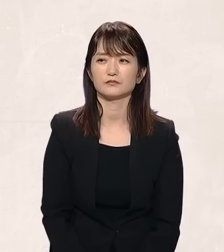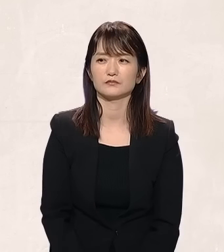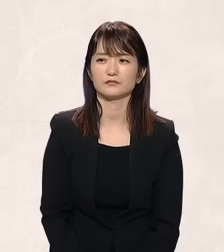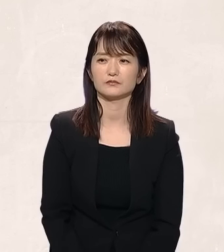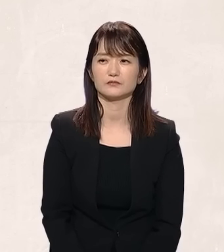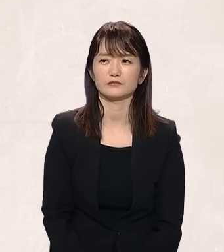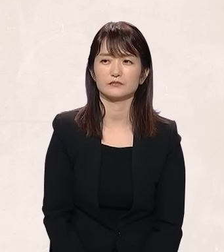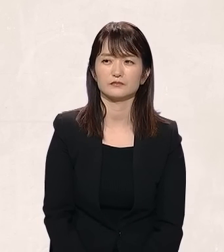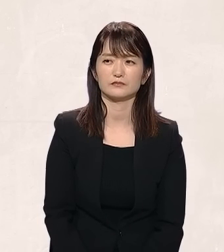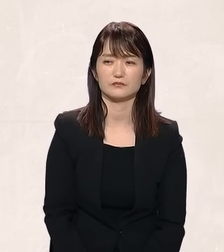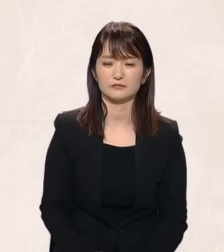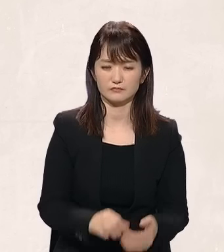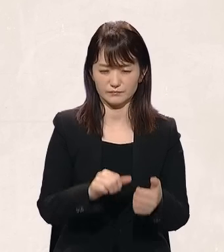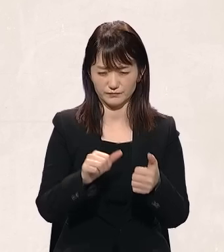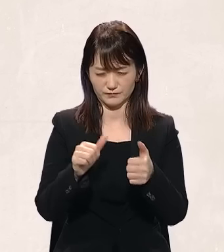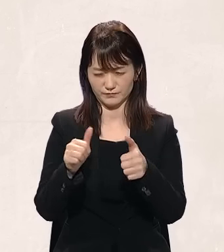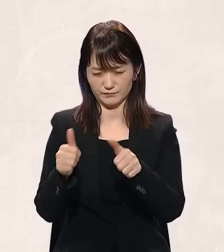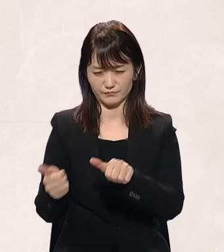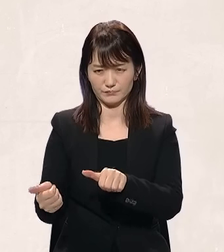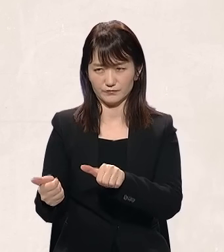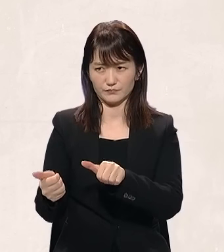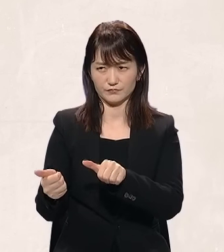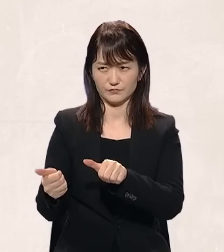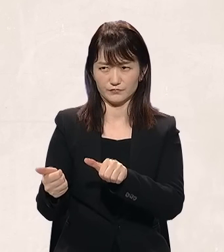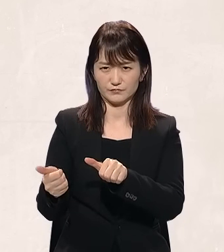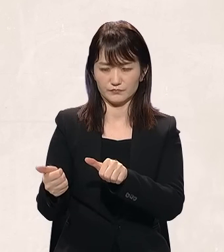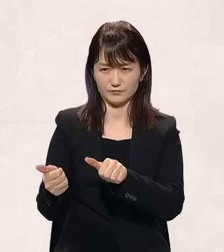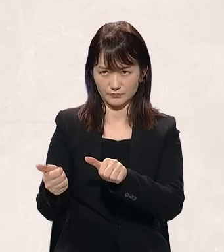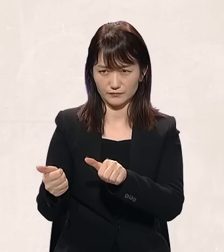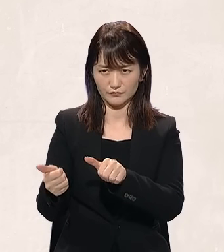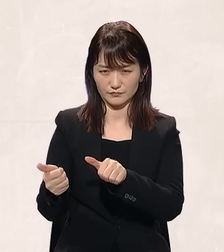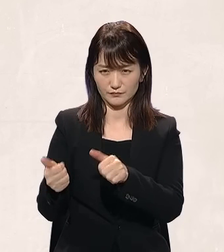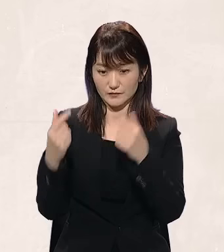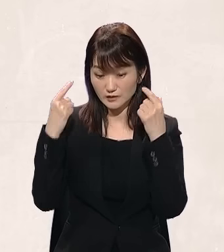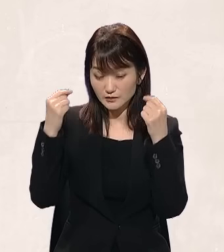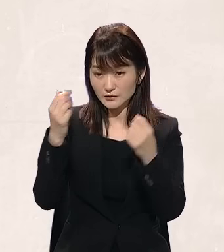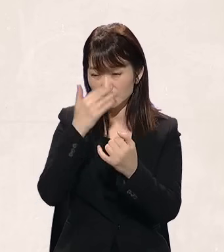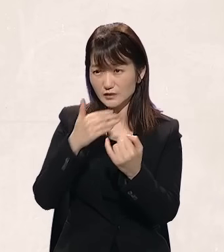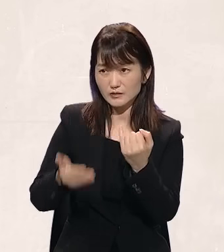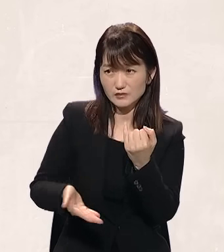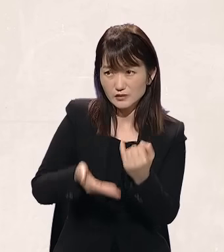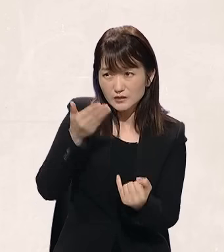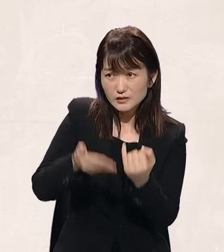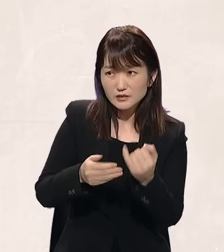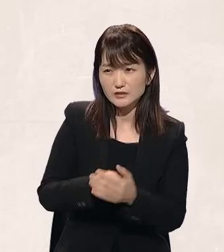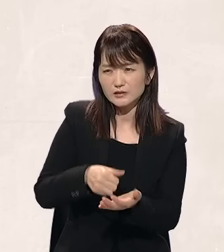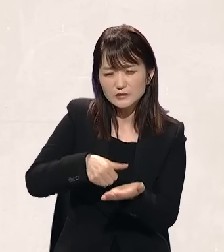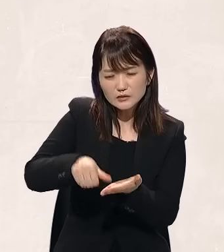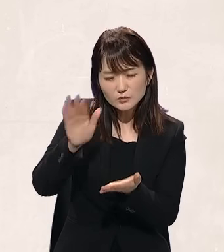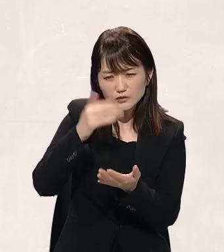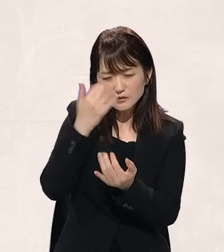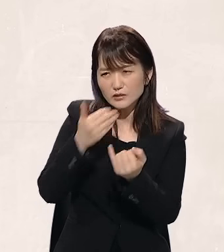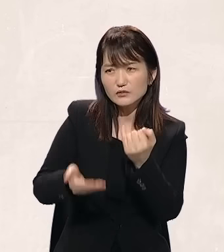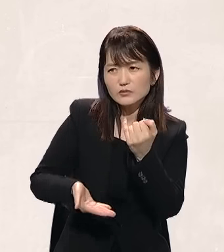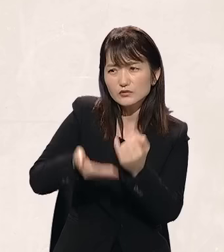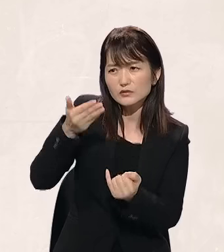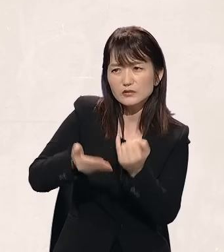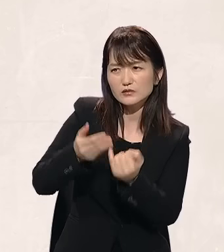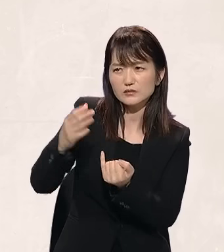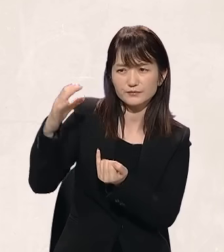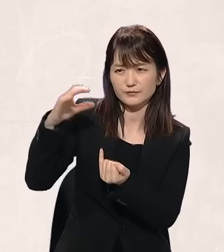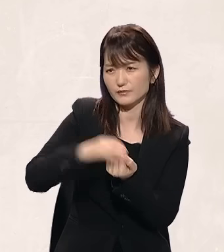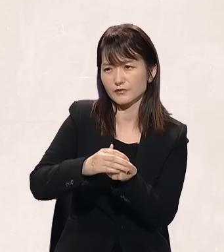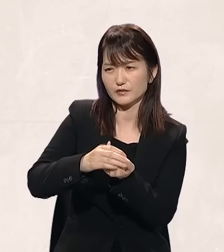죽어도 끊어지지 않는 성추행이란, 지워지지 않을 성추행이란